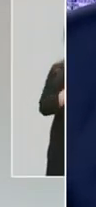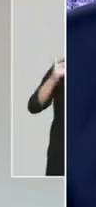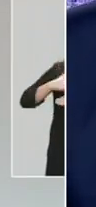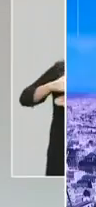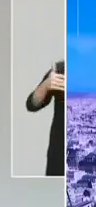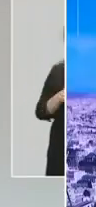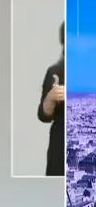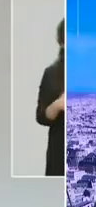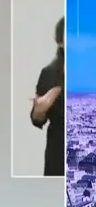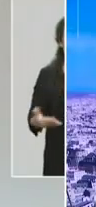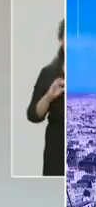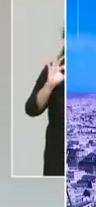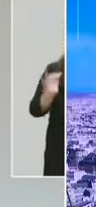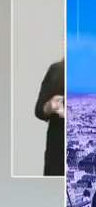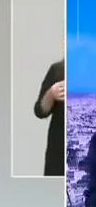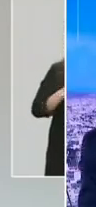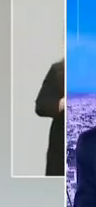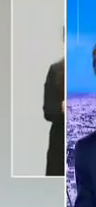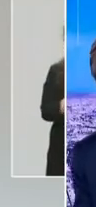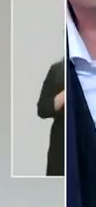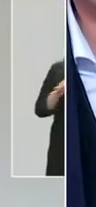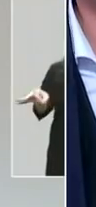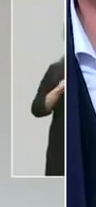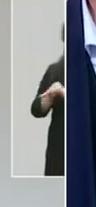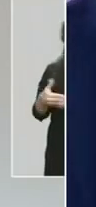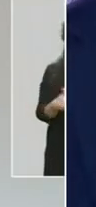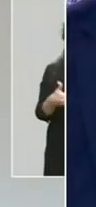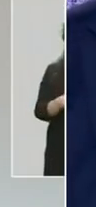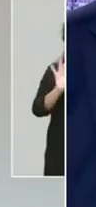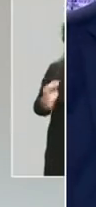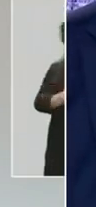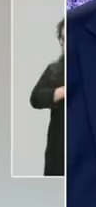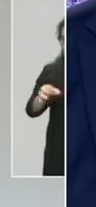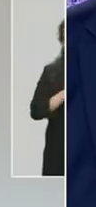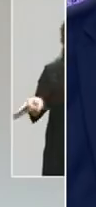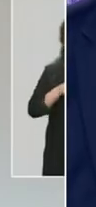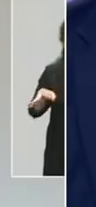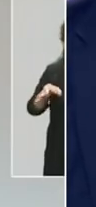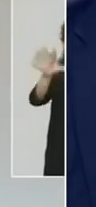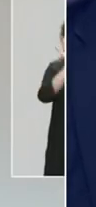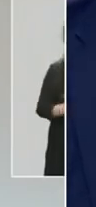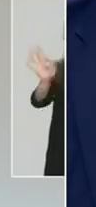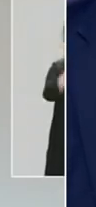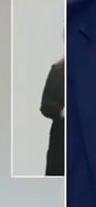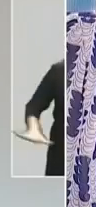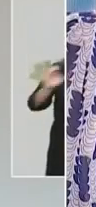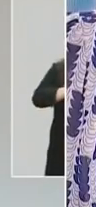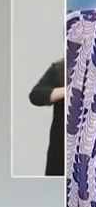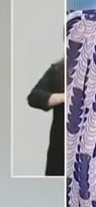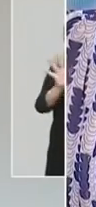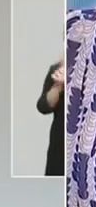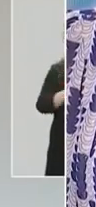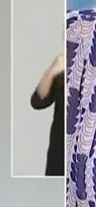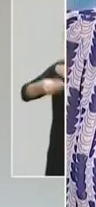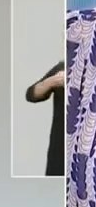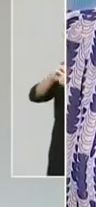change un peu la donne. L'antigénique, oui, ça tombe au bout d'un quart d'heure. 15 minutes. Ça va très la vite. PCR, ça va moins vite. C'est plus compliqué. Et Martin Blachier, conditionner ce passe